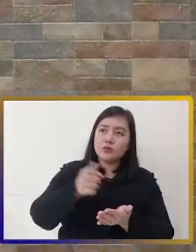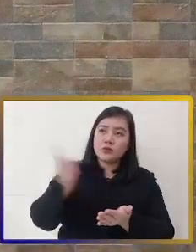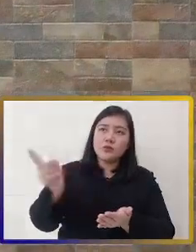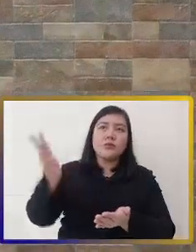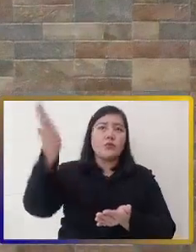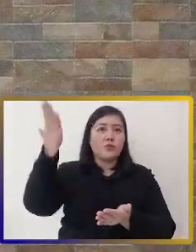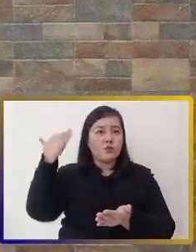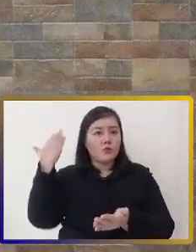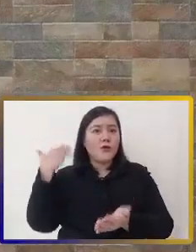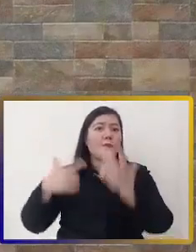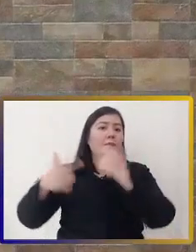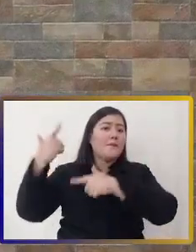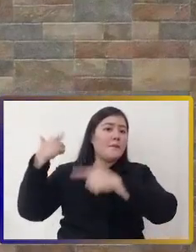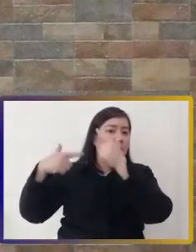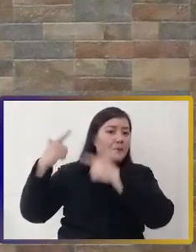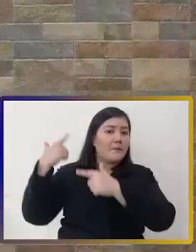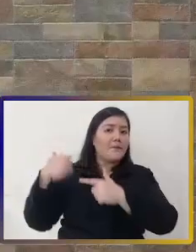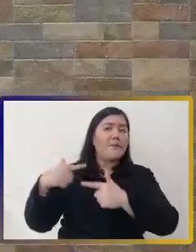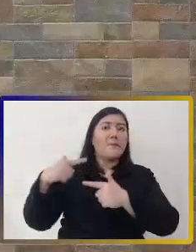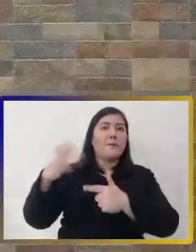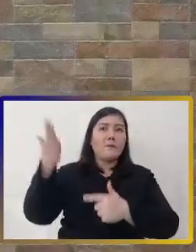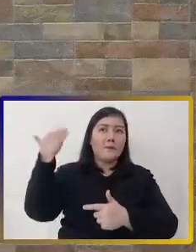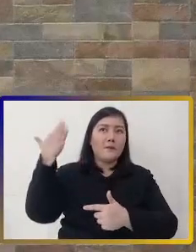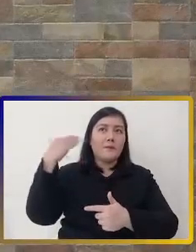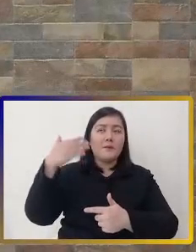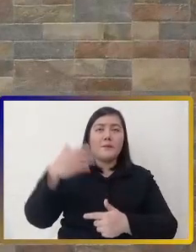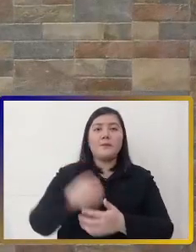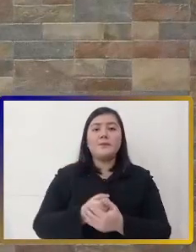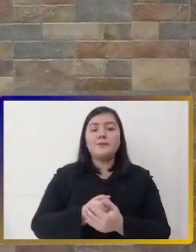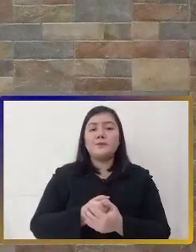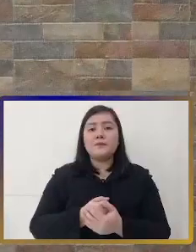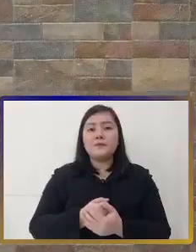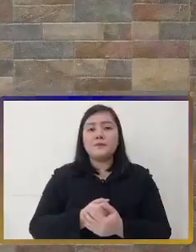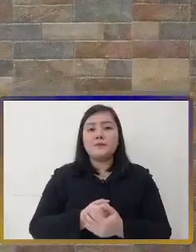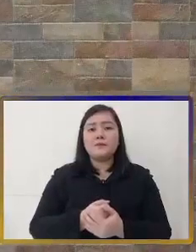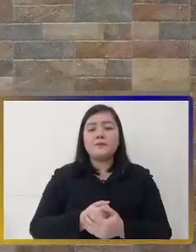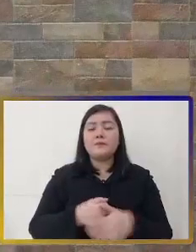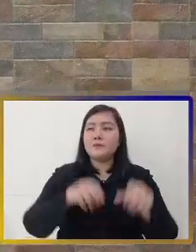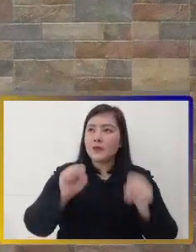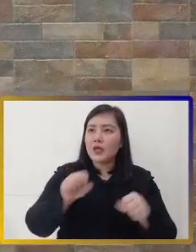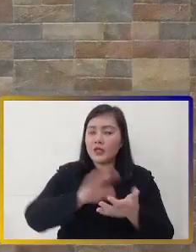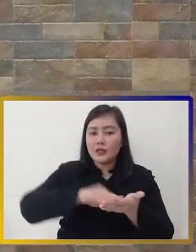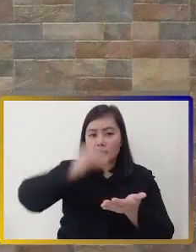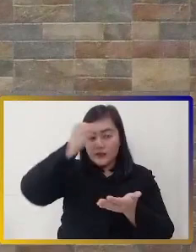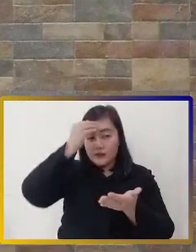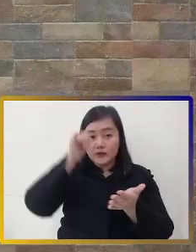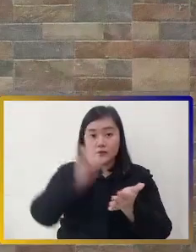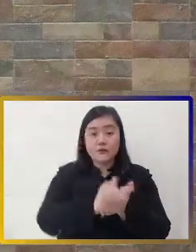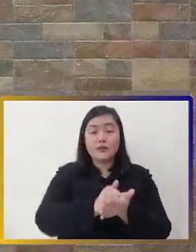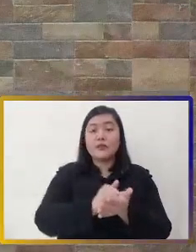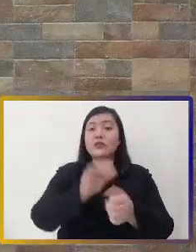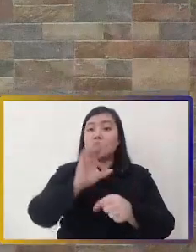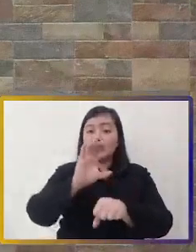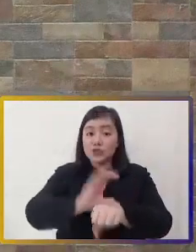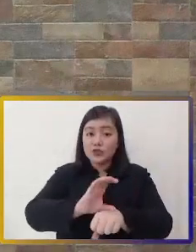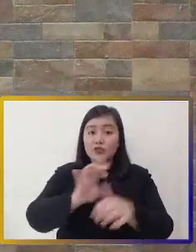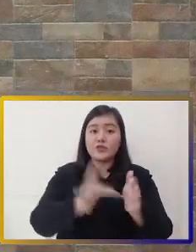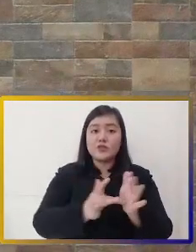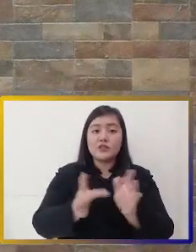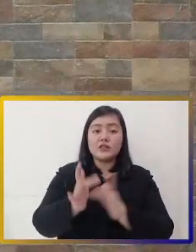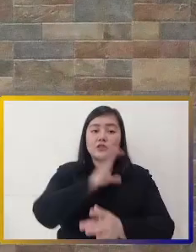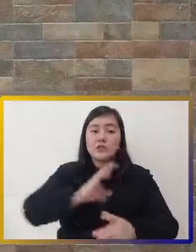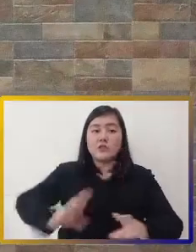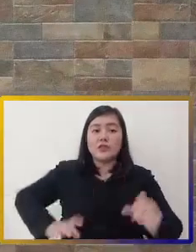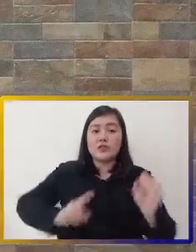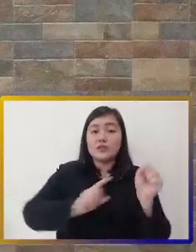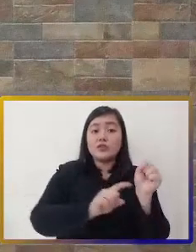doon sa medieval, down to the 20th century, ay dapat makikita natin na yung simbahan doon na itinatag na po ni